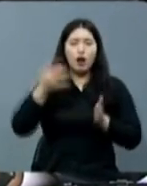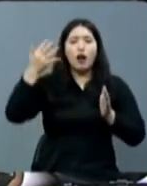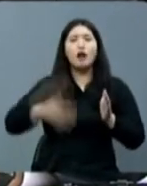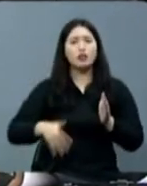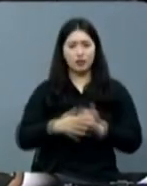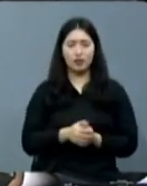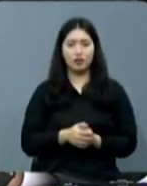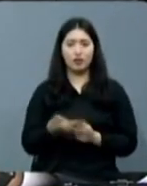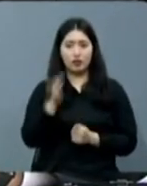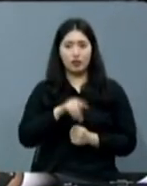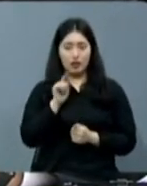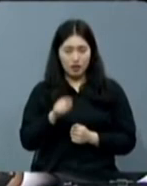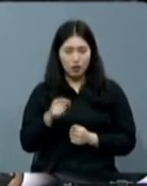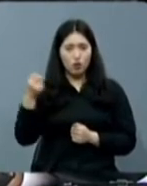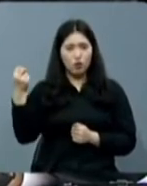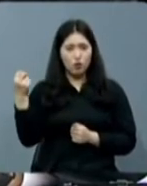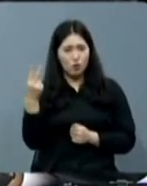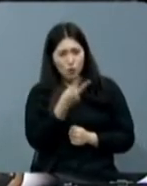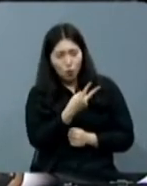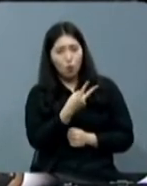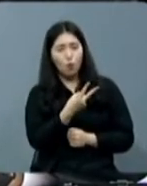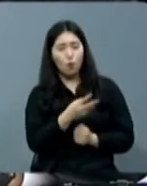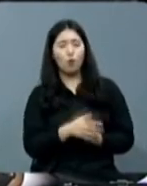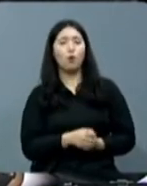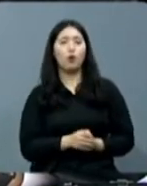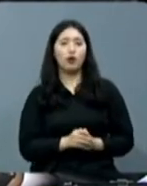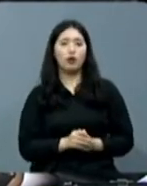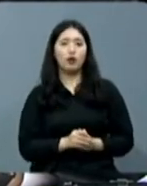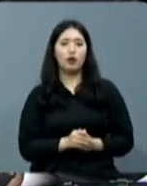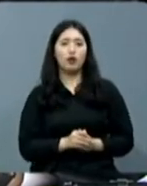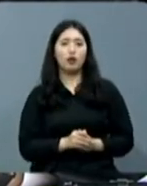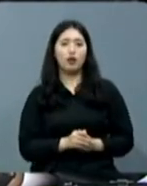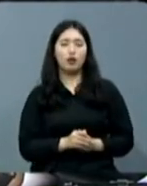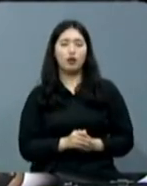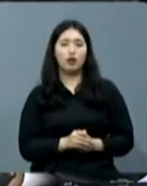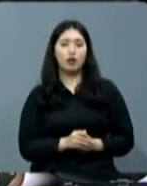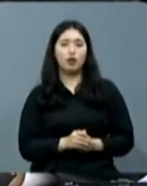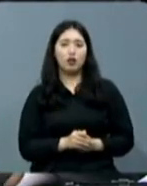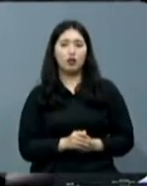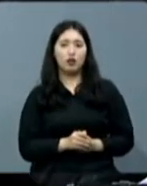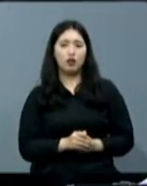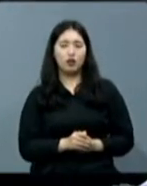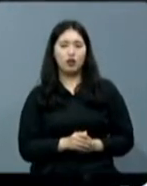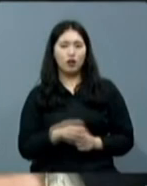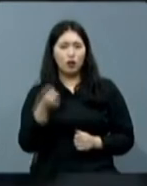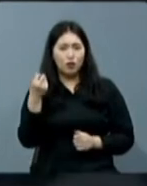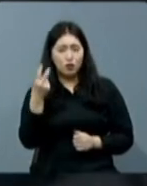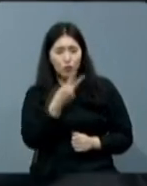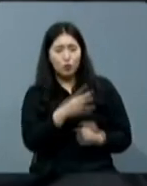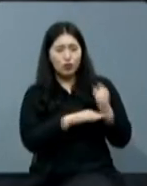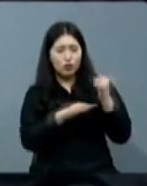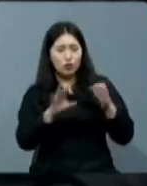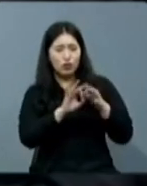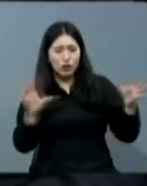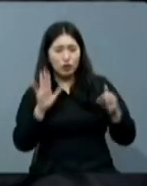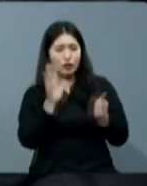그런데 여기서 또 이래 그 비핵화와 상관없이 또 지원하시겠다는 겁니다. 아,